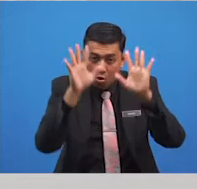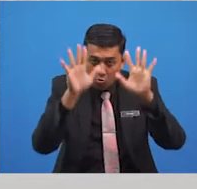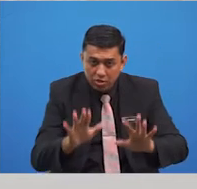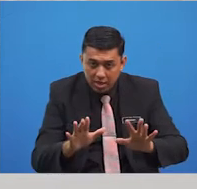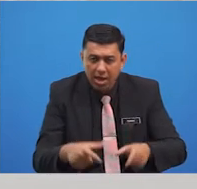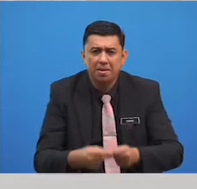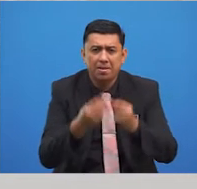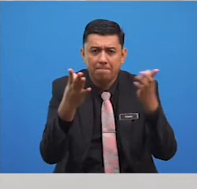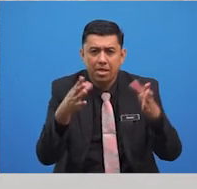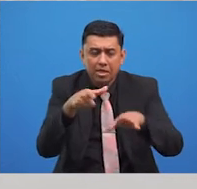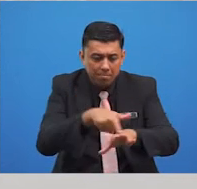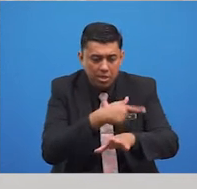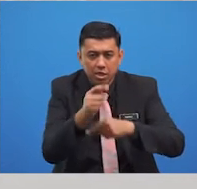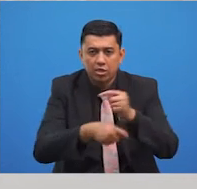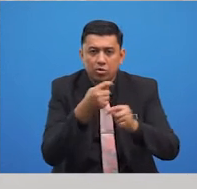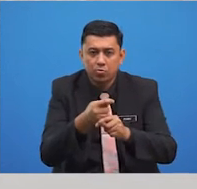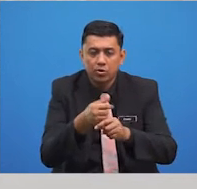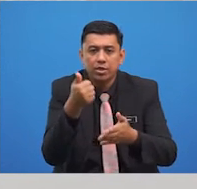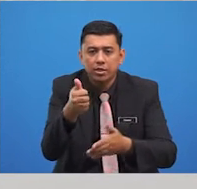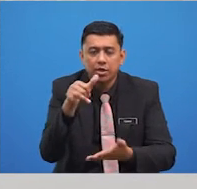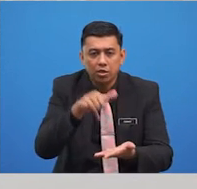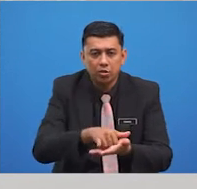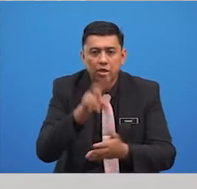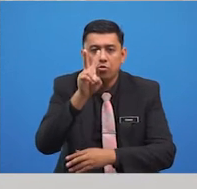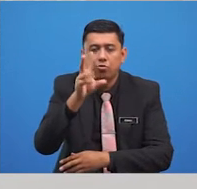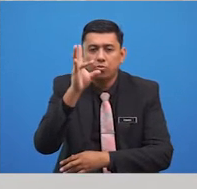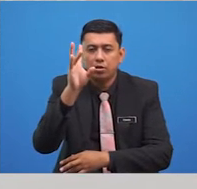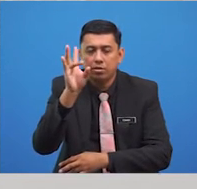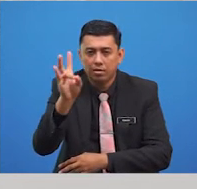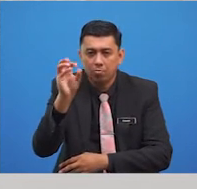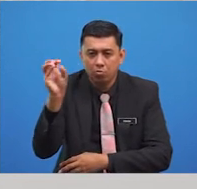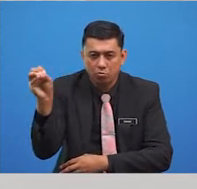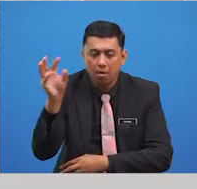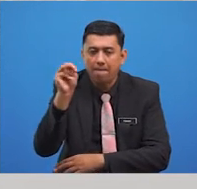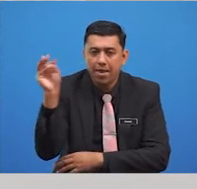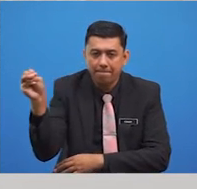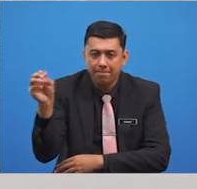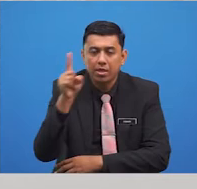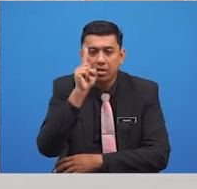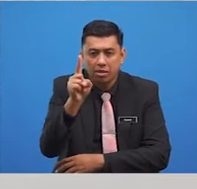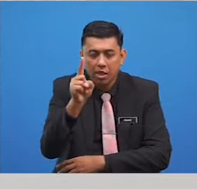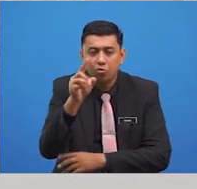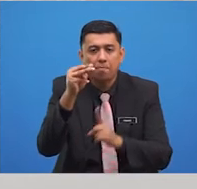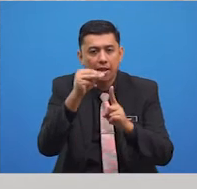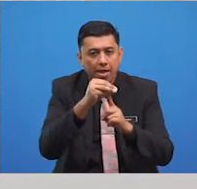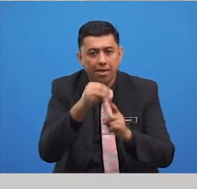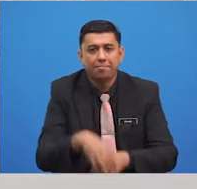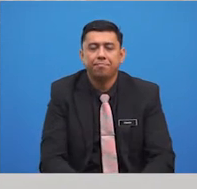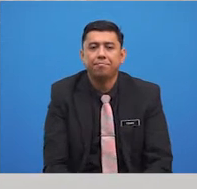menerima hujan lebat sepanjang tahun iaitu 2,600 mm satu